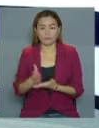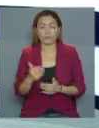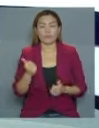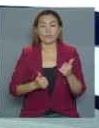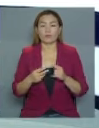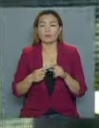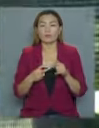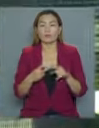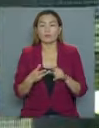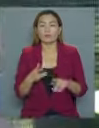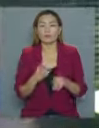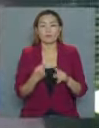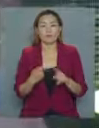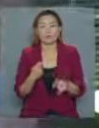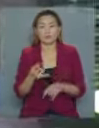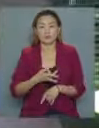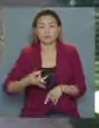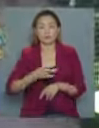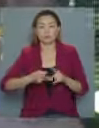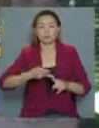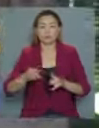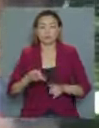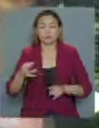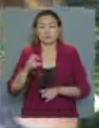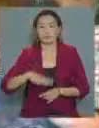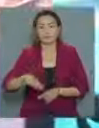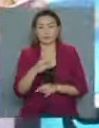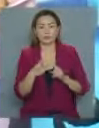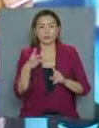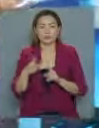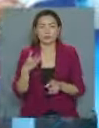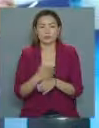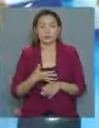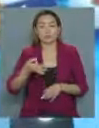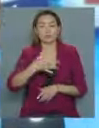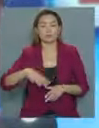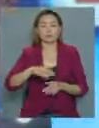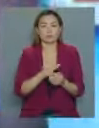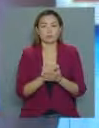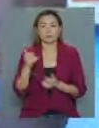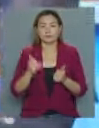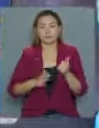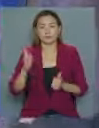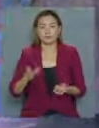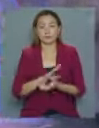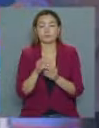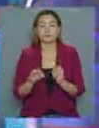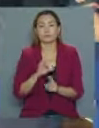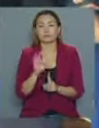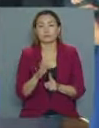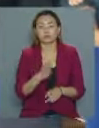үш кезеңнен өтеді. Бірінші кезең аудандық, екінші кезең облыстық, үшінші кезең республикалық. Доданы өткізудің